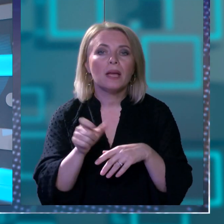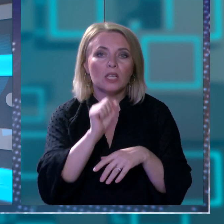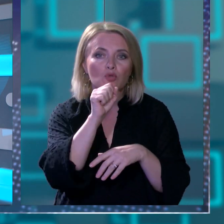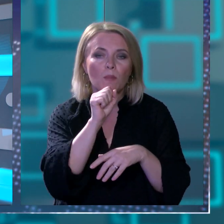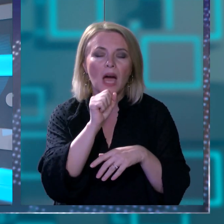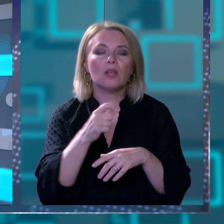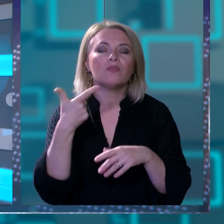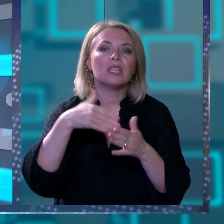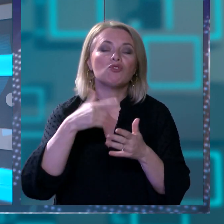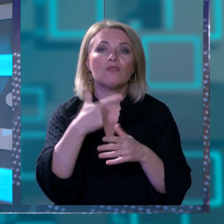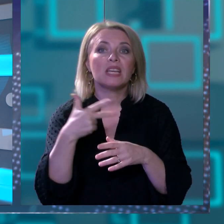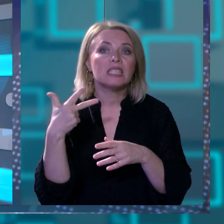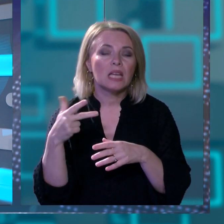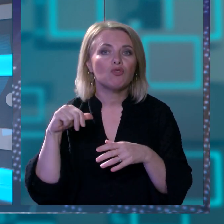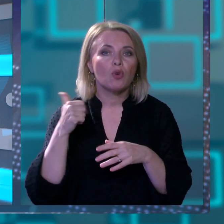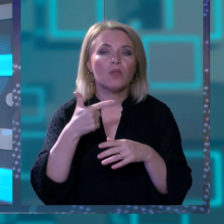godinu